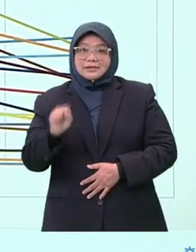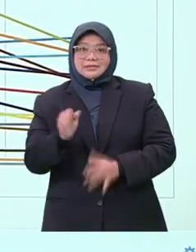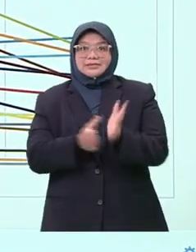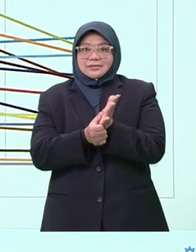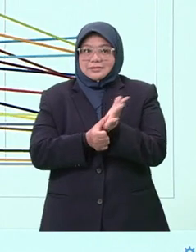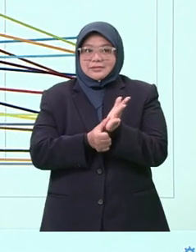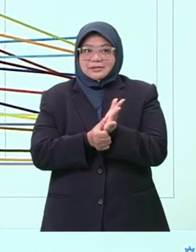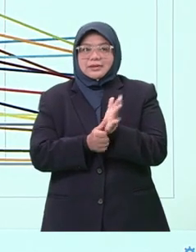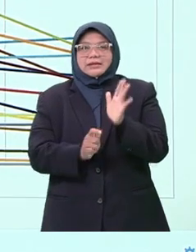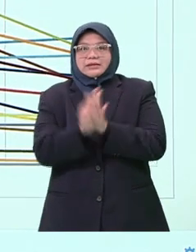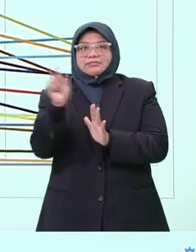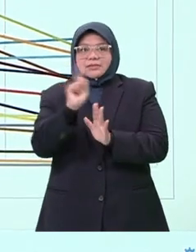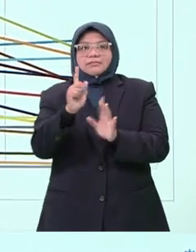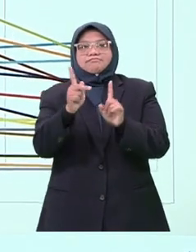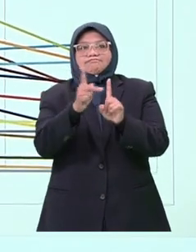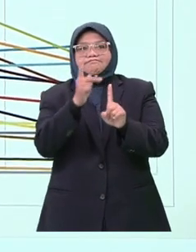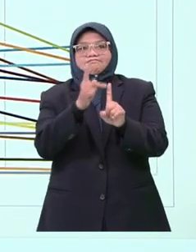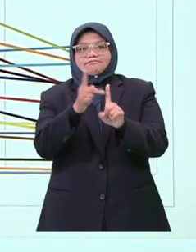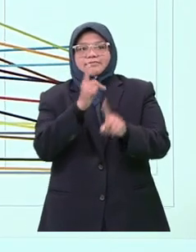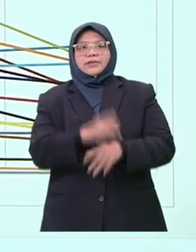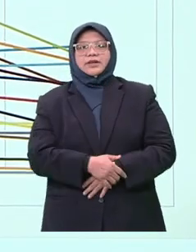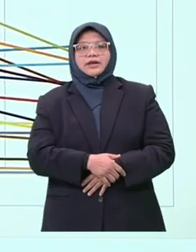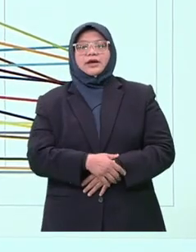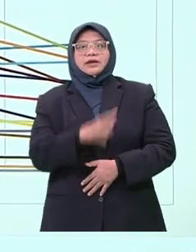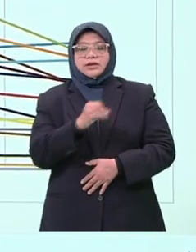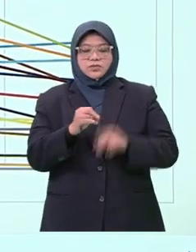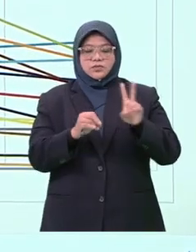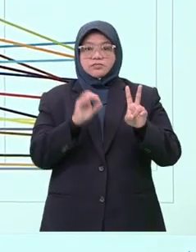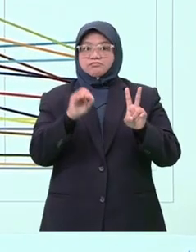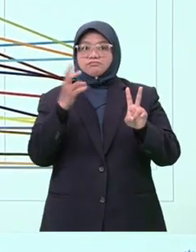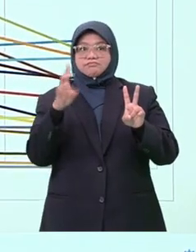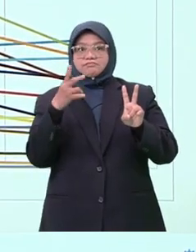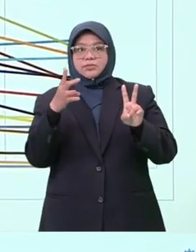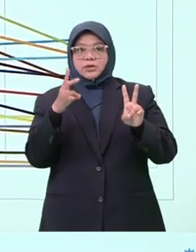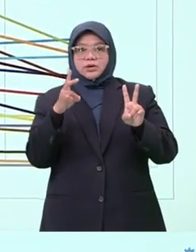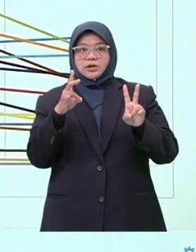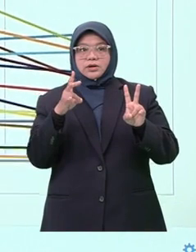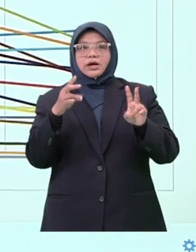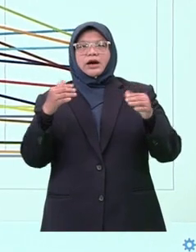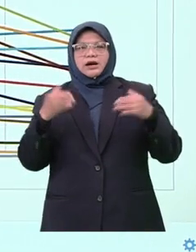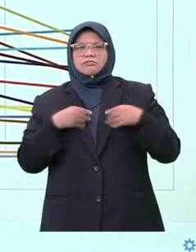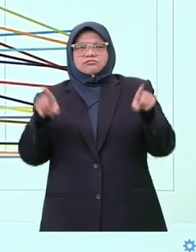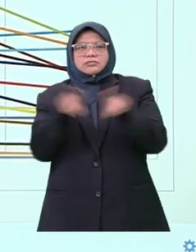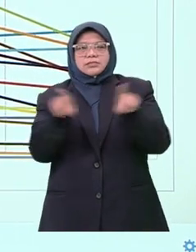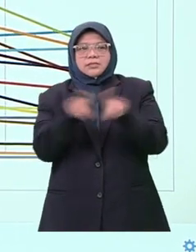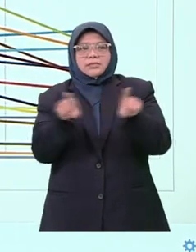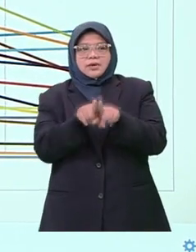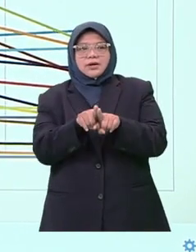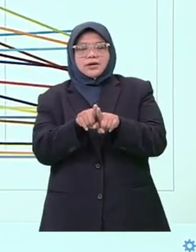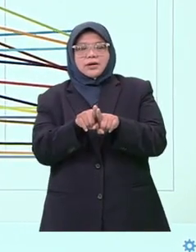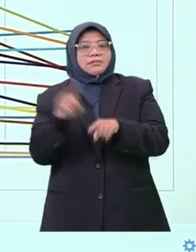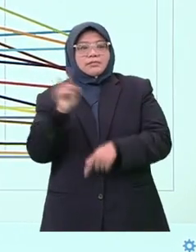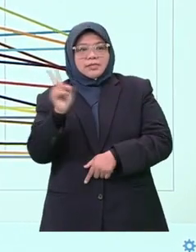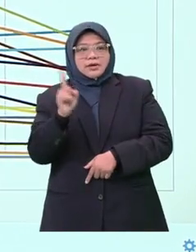penyakit dadah adalah pulau Pinang dan pada tahun berikutnya pada tahun 2017 kedudukan itu hampir sama diantara dua Negeri yaitu